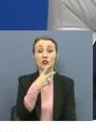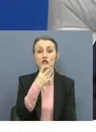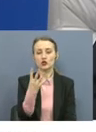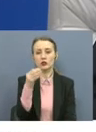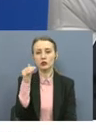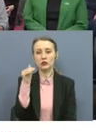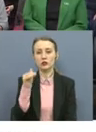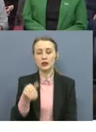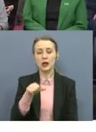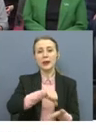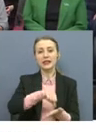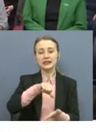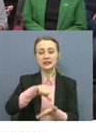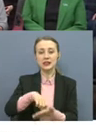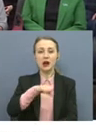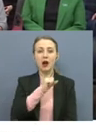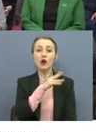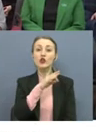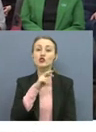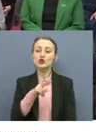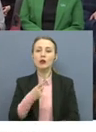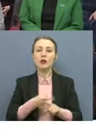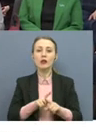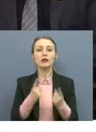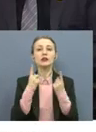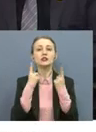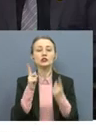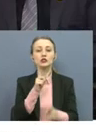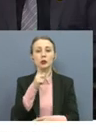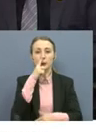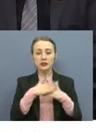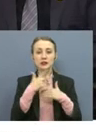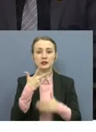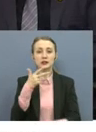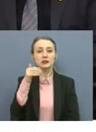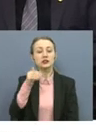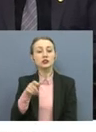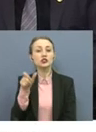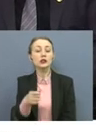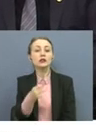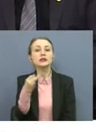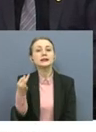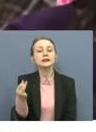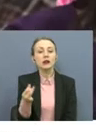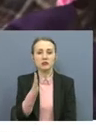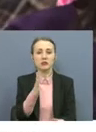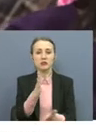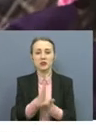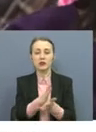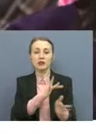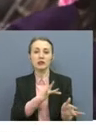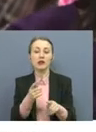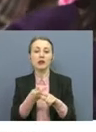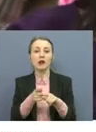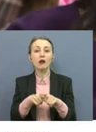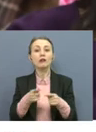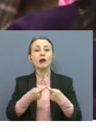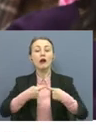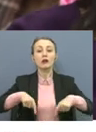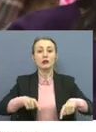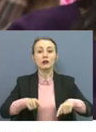жыл ішінде 100-ге тарта азамат филиалға жеке арыздармен келген. Соның ішінде 95 заң жөнінде кеңес беріліп, 81 азамат ауызша